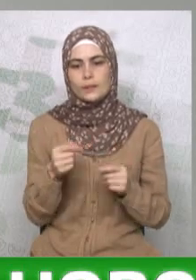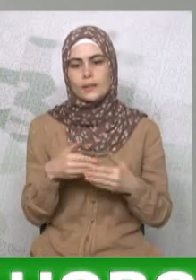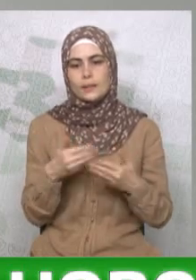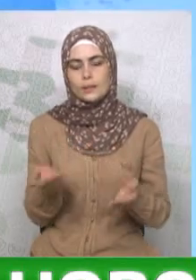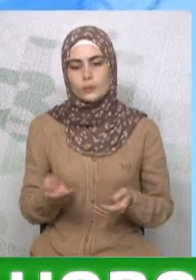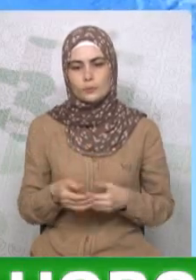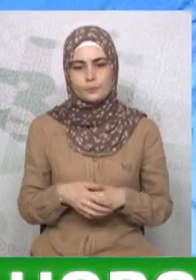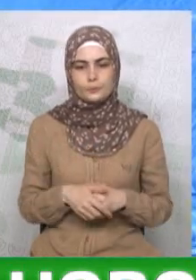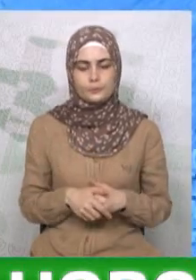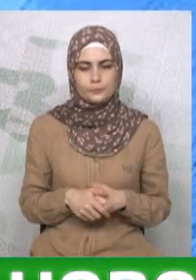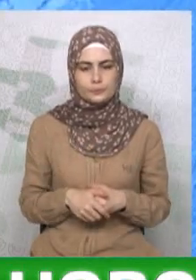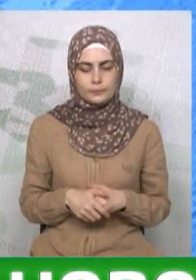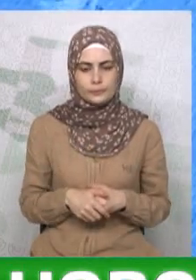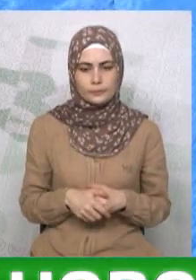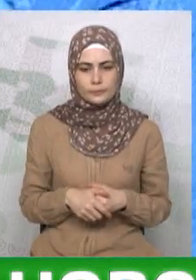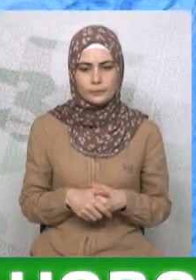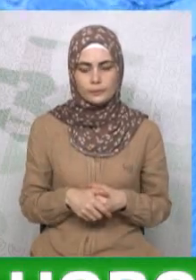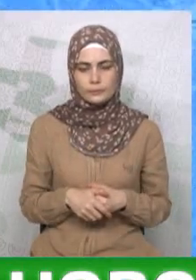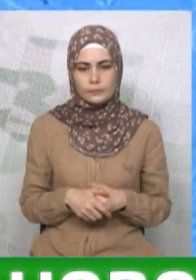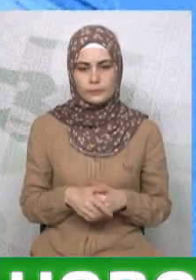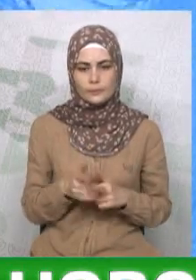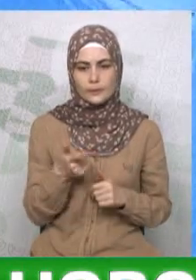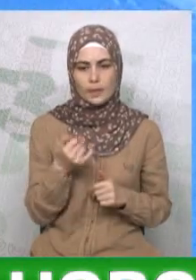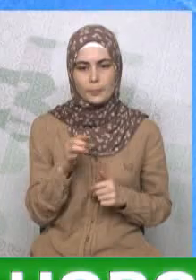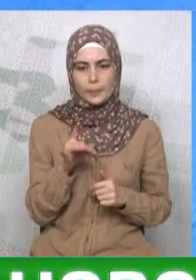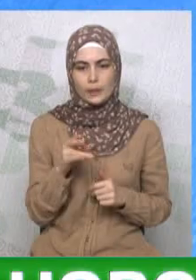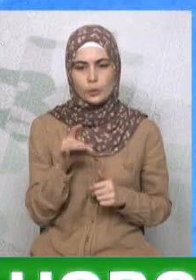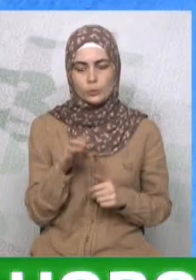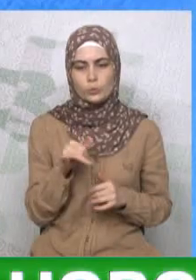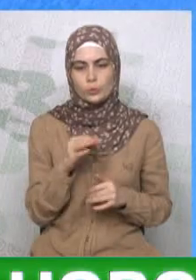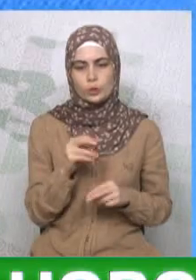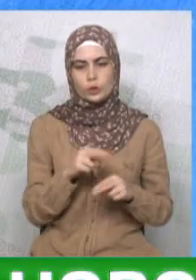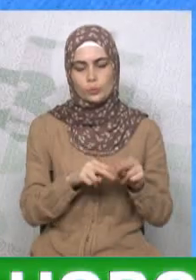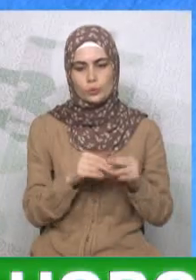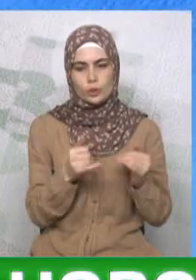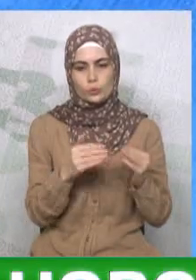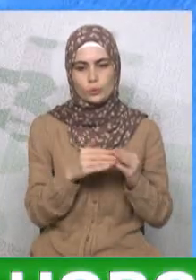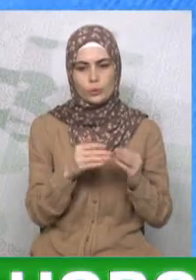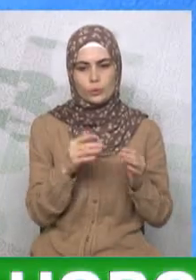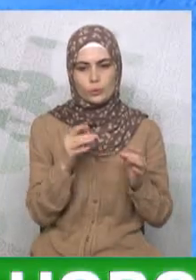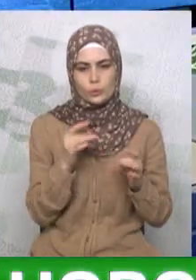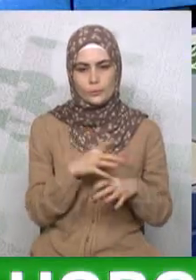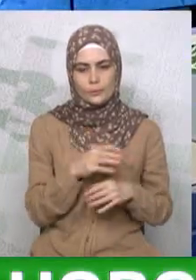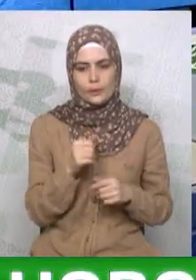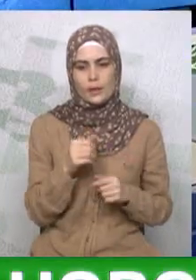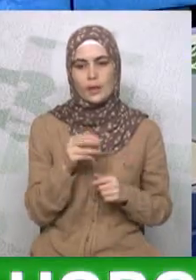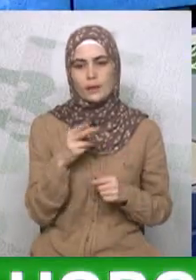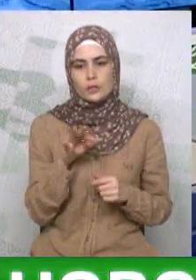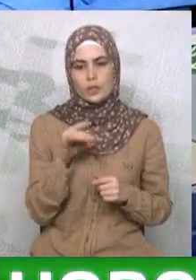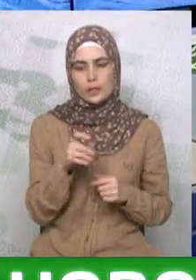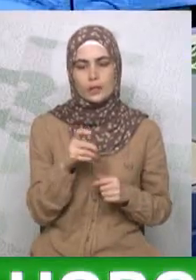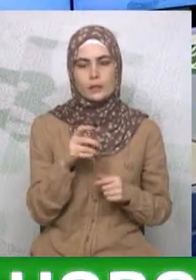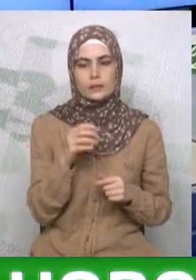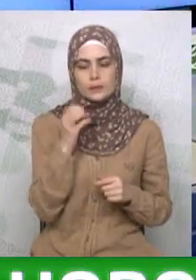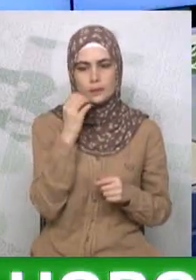тоже относится к этому списку? Гербикюрт там уже строится. А в Джарахе? В Джарахе есть у нас еще... На месте старого ДК, да? Там на